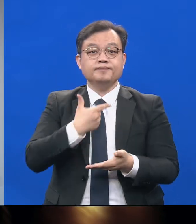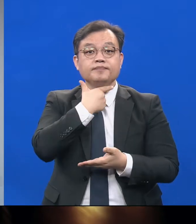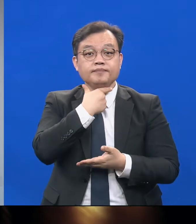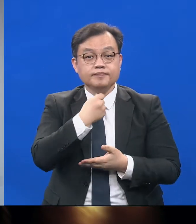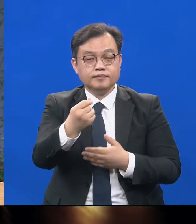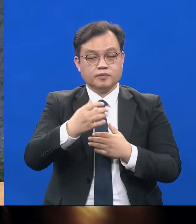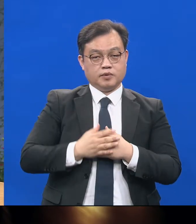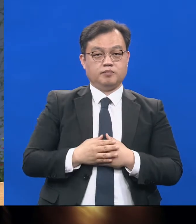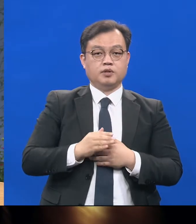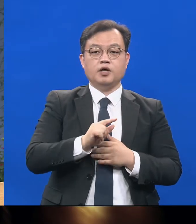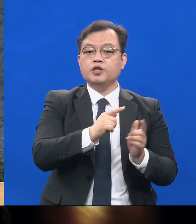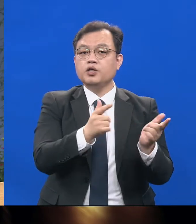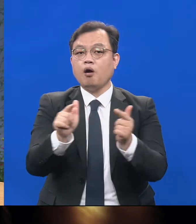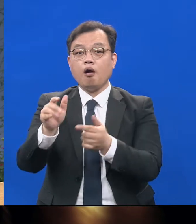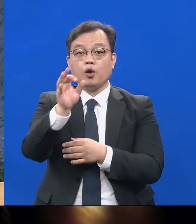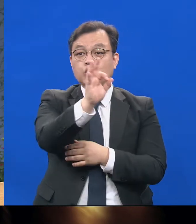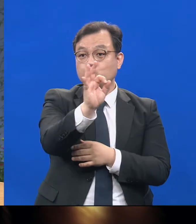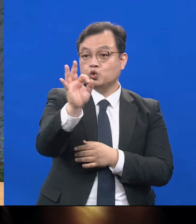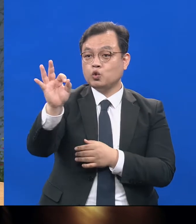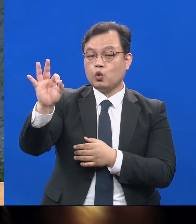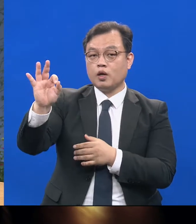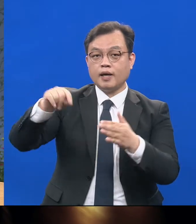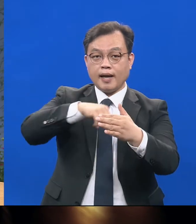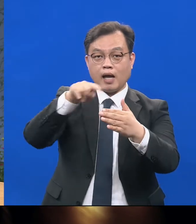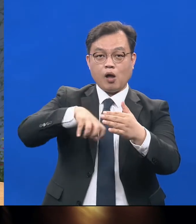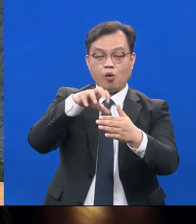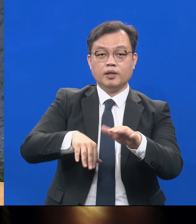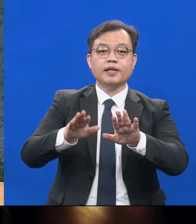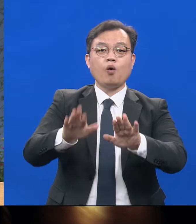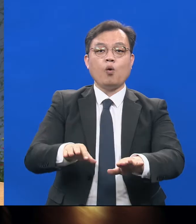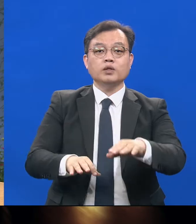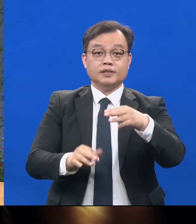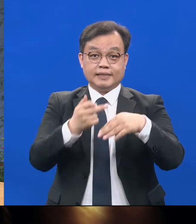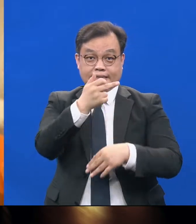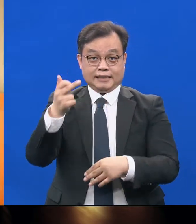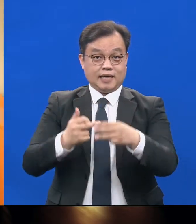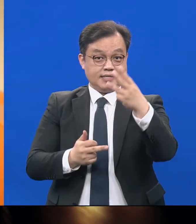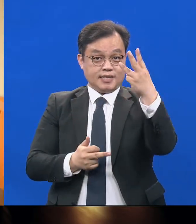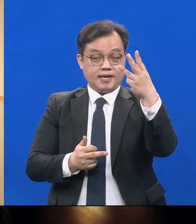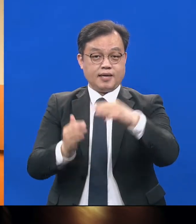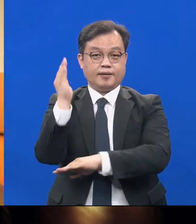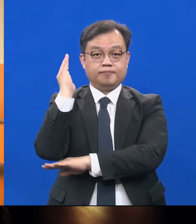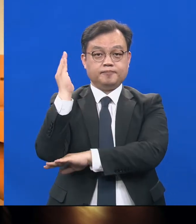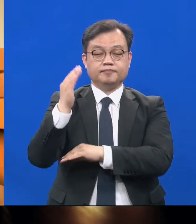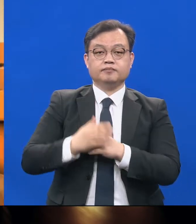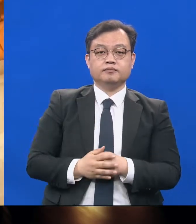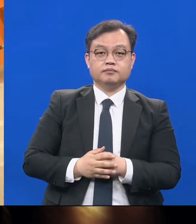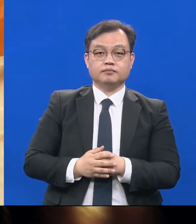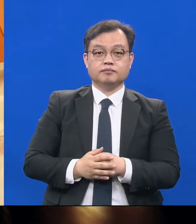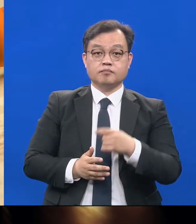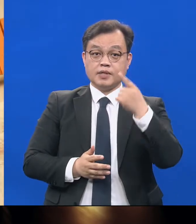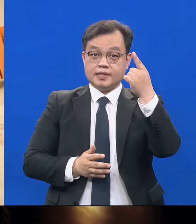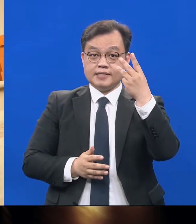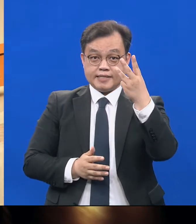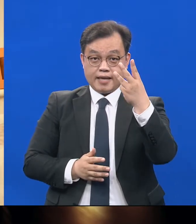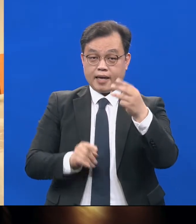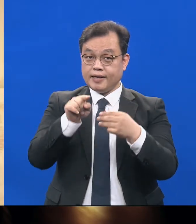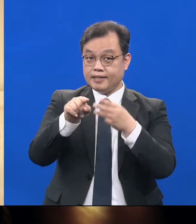조각들 가운데 큰 세 조각의 부분을 말씀할 거예요. 이 세 조각의 부분을